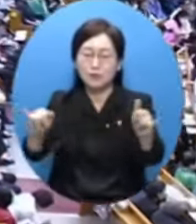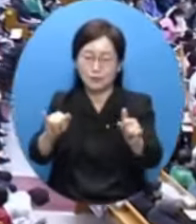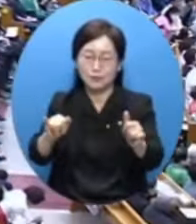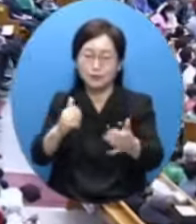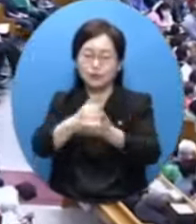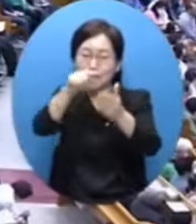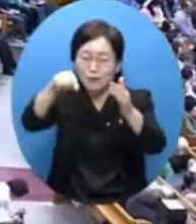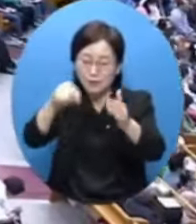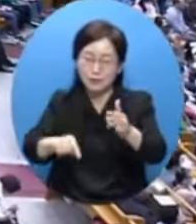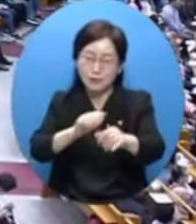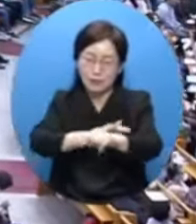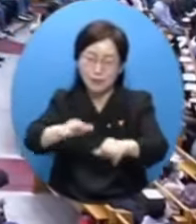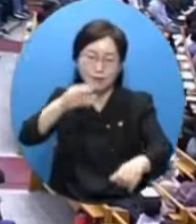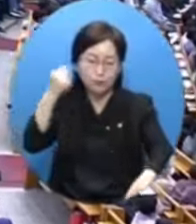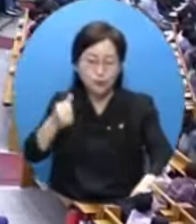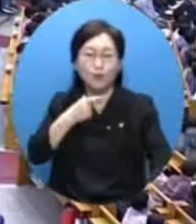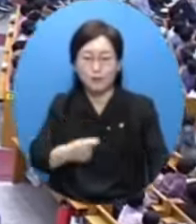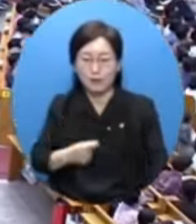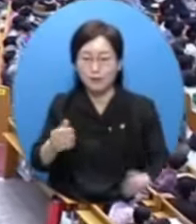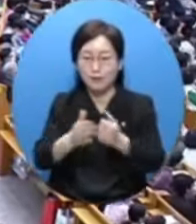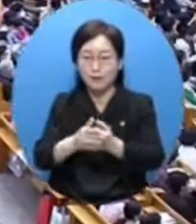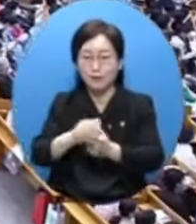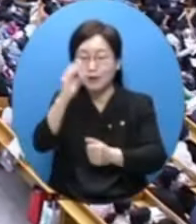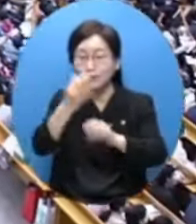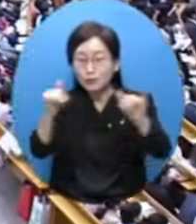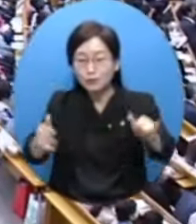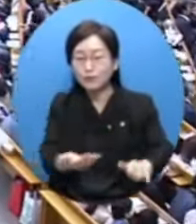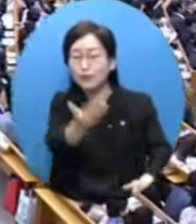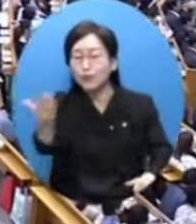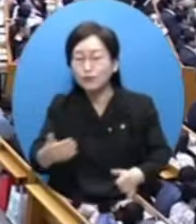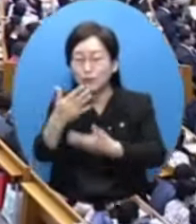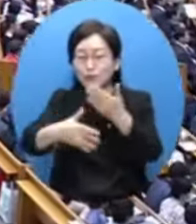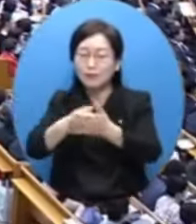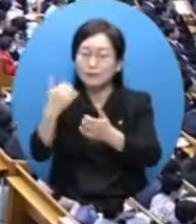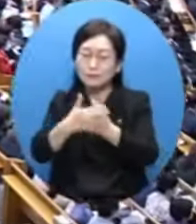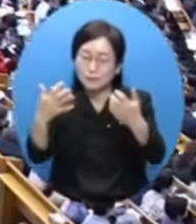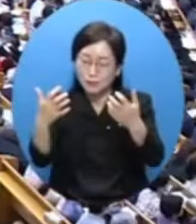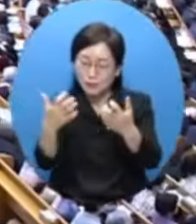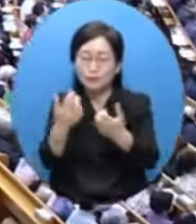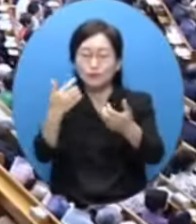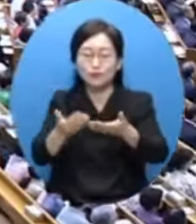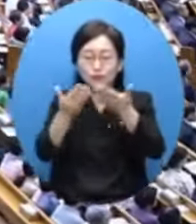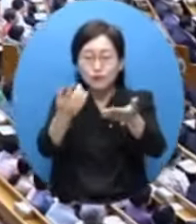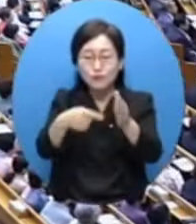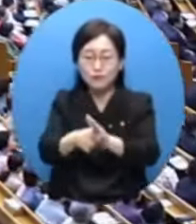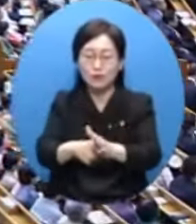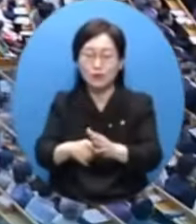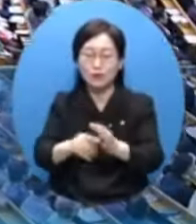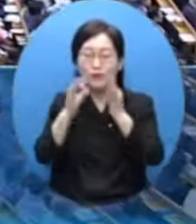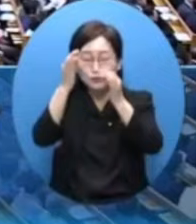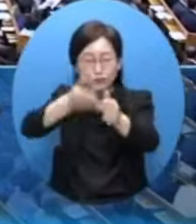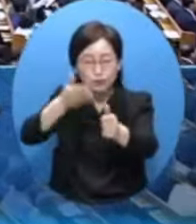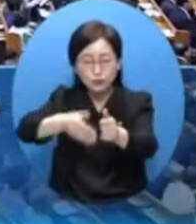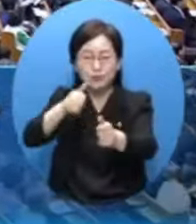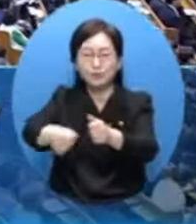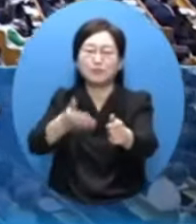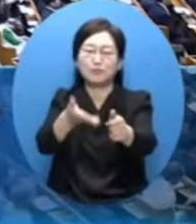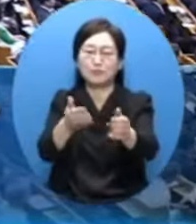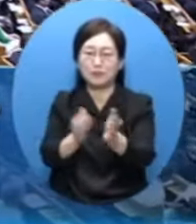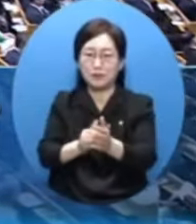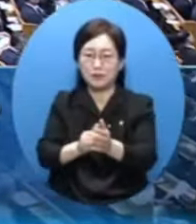것입니다. 그래서 늘 성들의 삶에 하나님의 은혜가 넘쳐나도록 눈물로 기도하며 그들을 훈계했습니다. 사도행전 20장